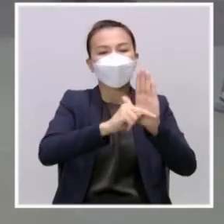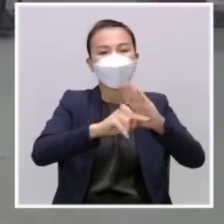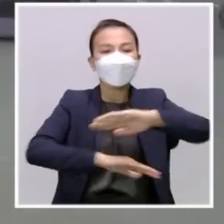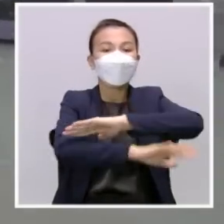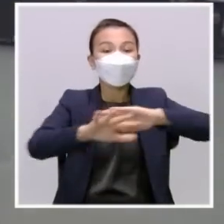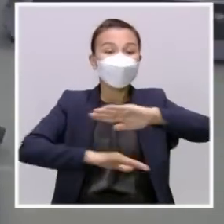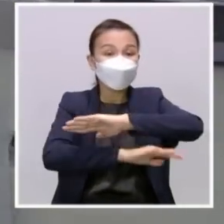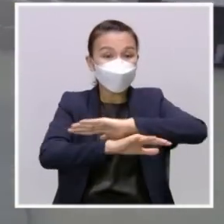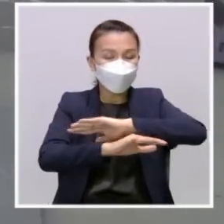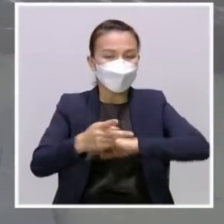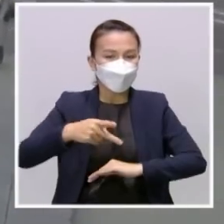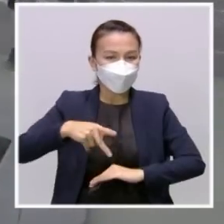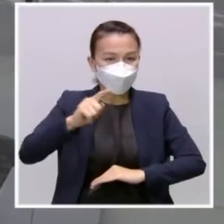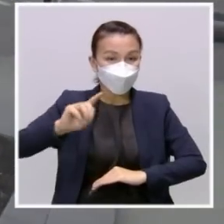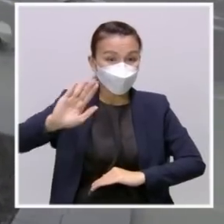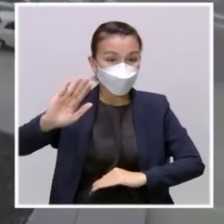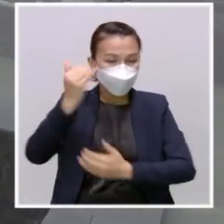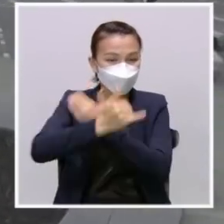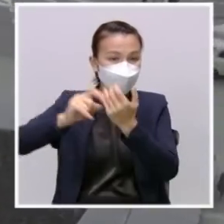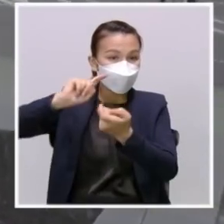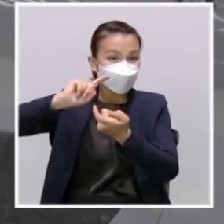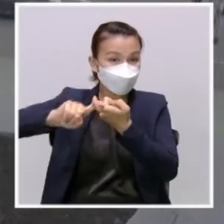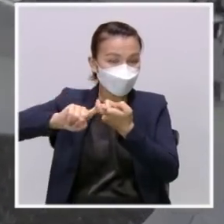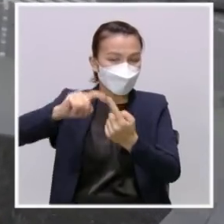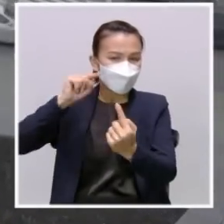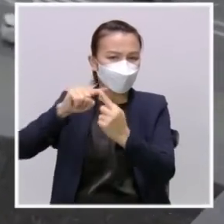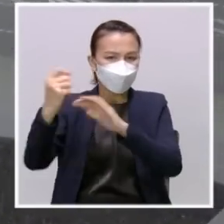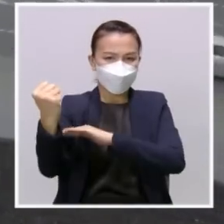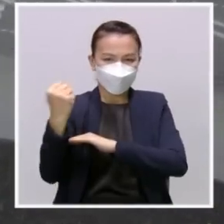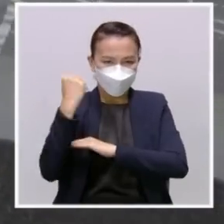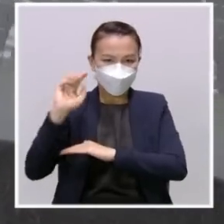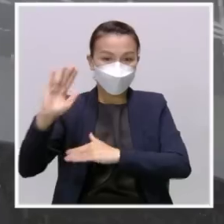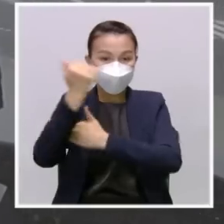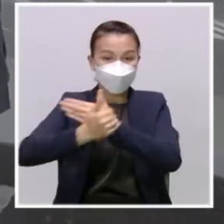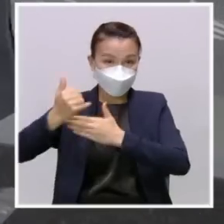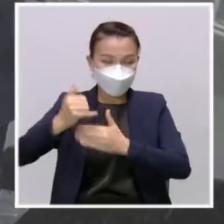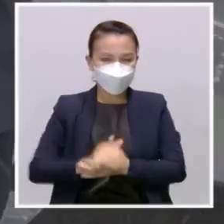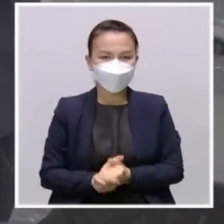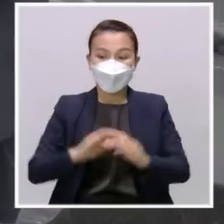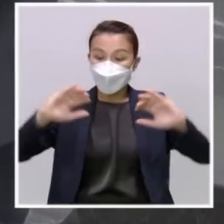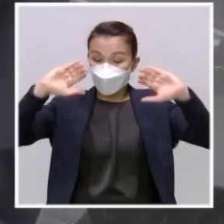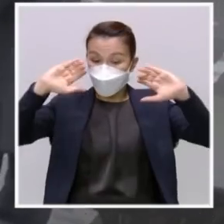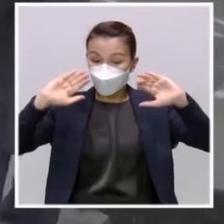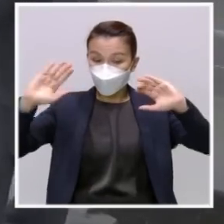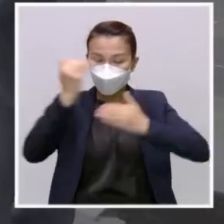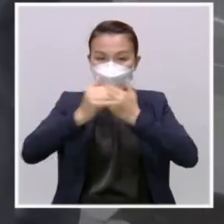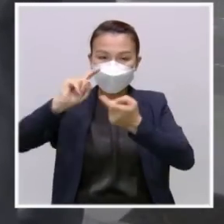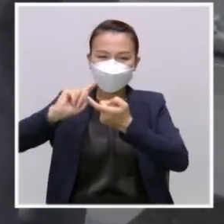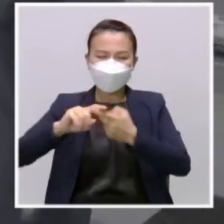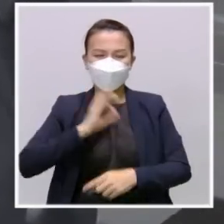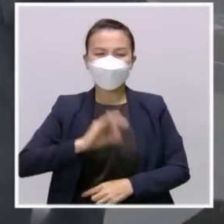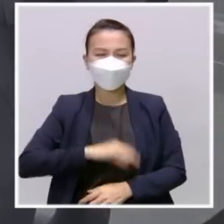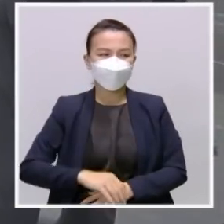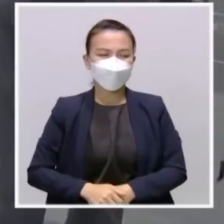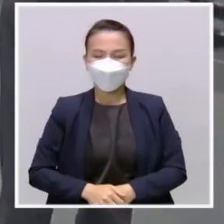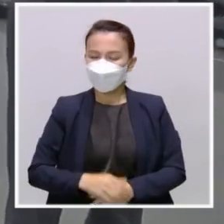เพื่อรักษาผลประโยชน์ของรัสเซียโดยเฉพาะด้านความมั่นคงของชาติค่ะรัฐบาลรัสเซียรู้สึกผิดหวังเป็นอย่างยิ่งกับท่าทีของสห